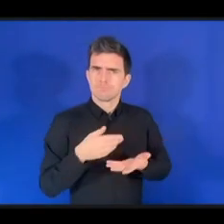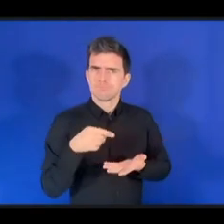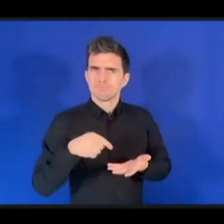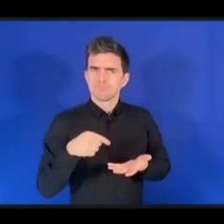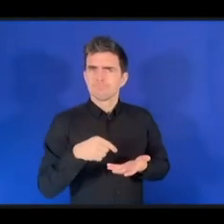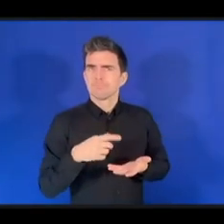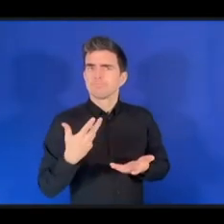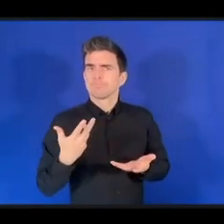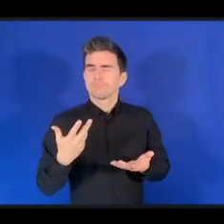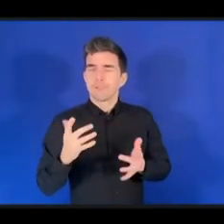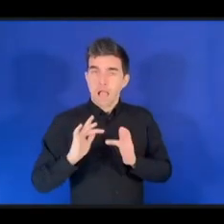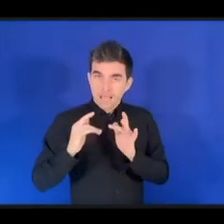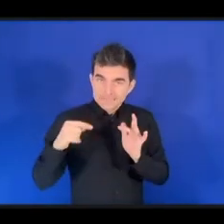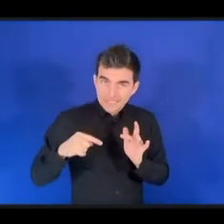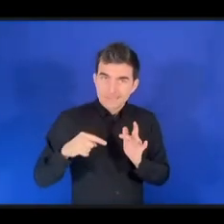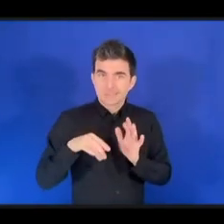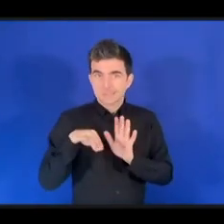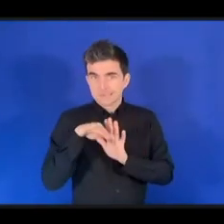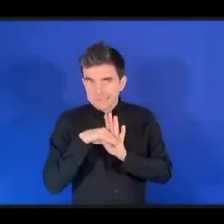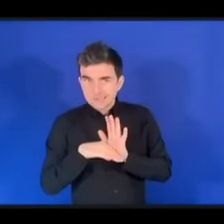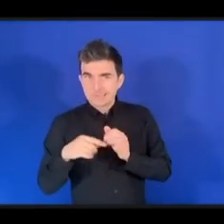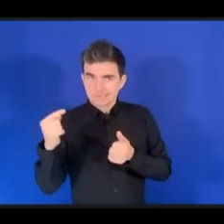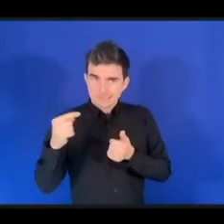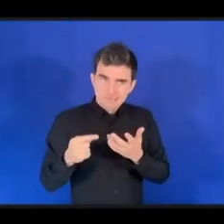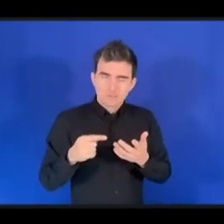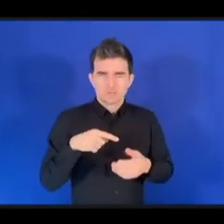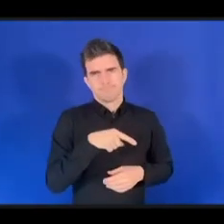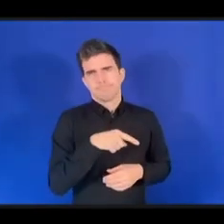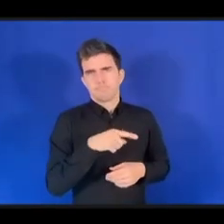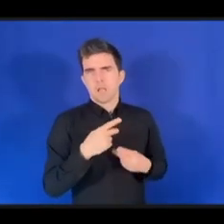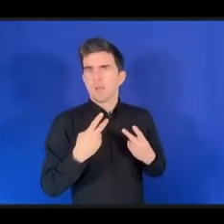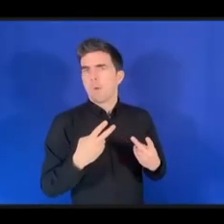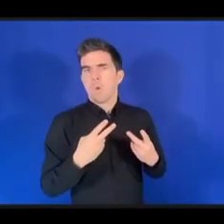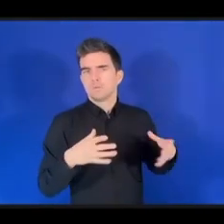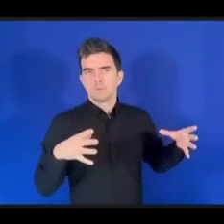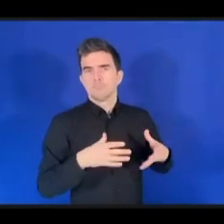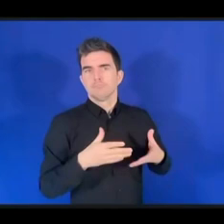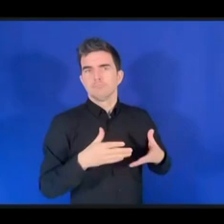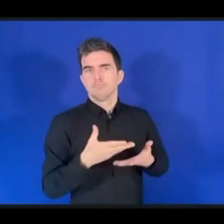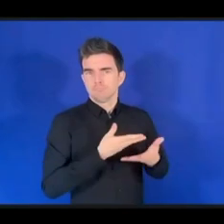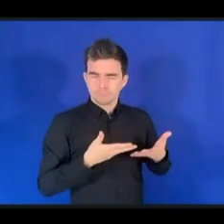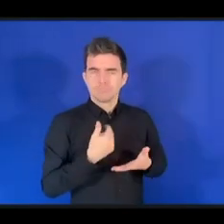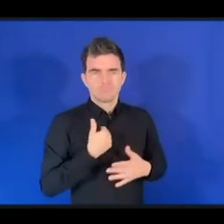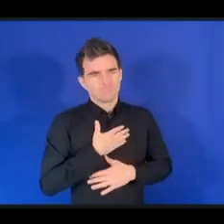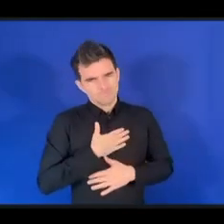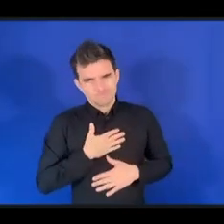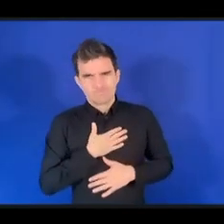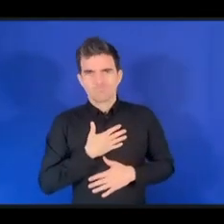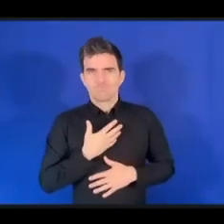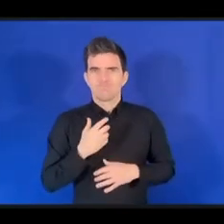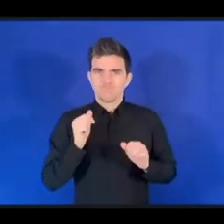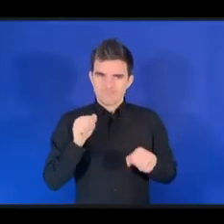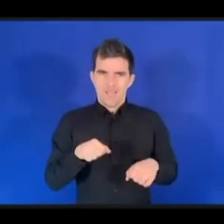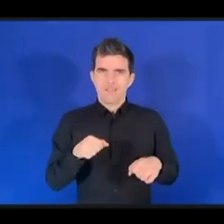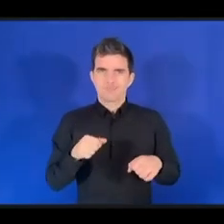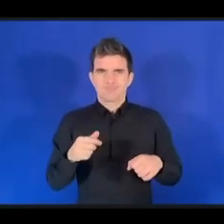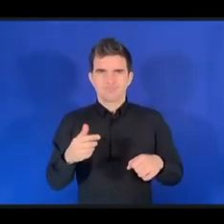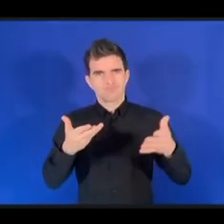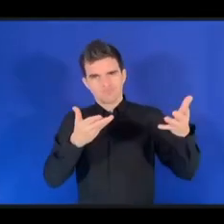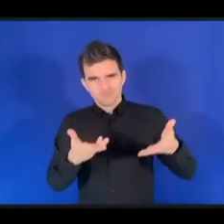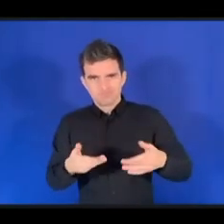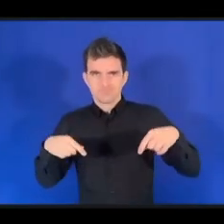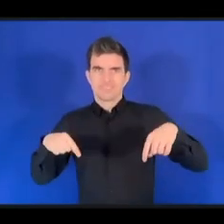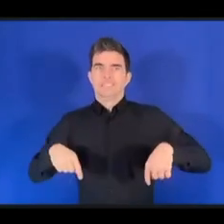坛，我们也非常荣幸能够在京都来召开今年的 IGF。 我们也谈到了网络安全、